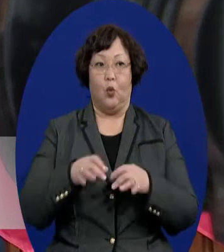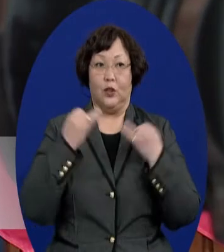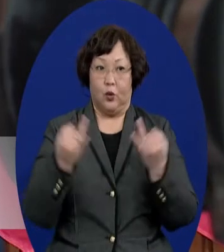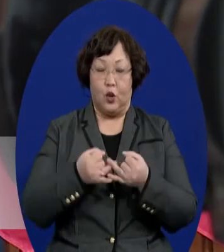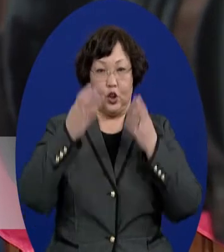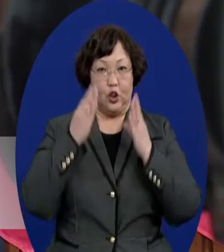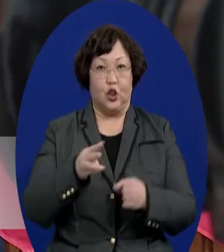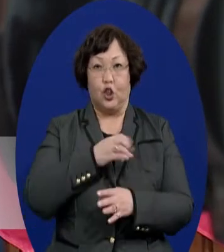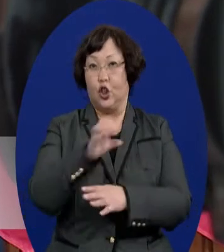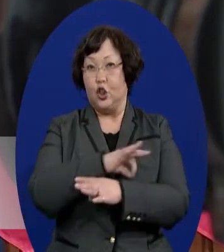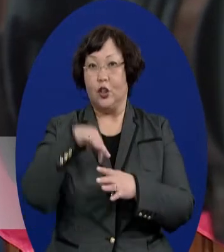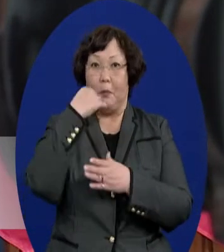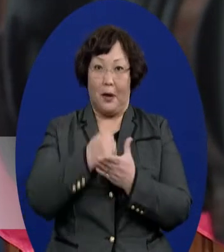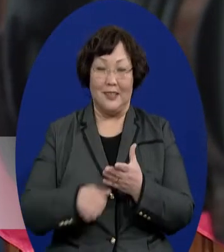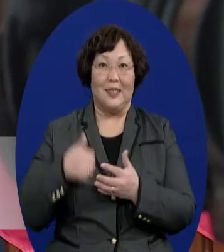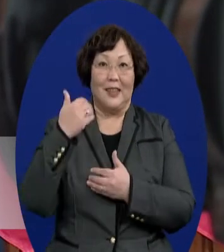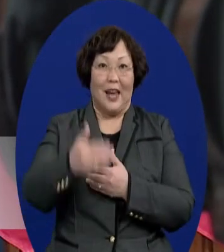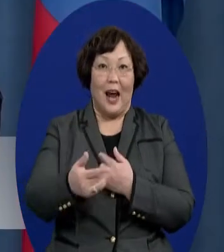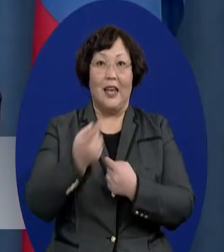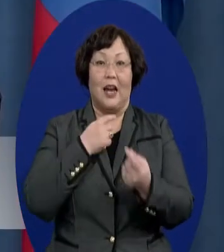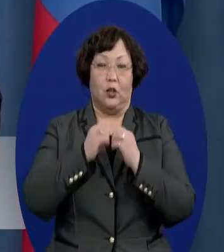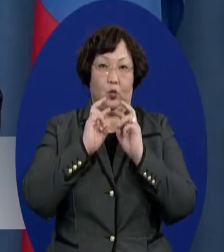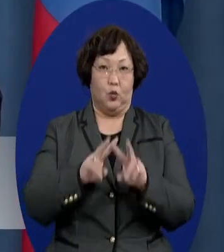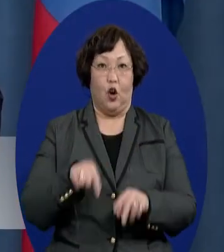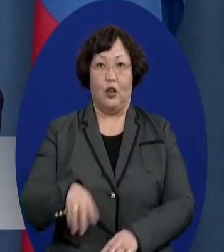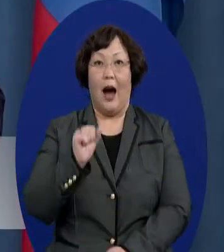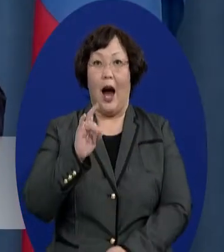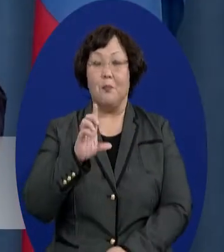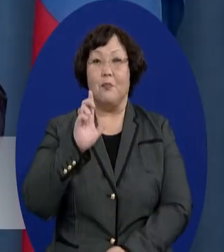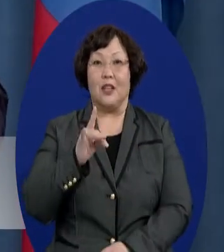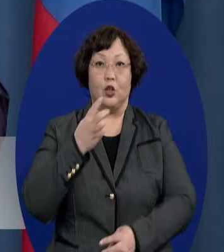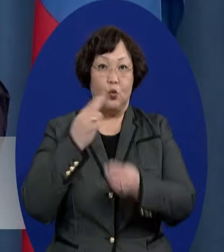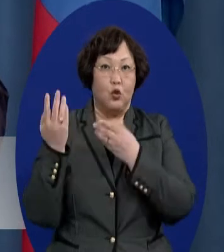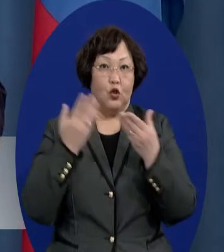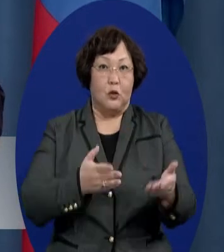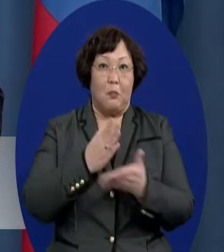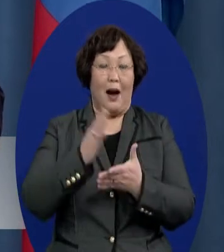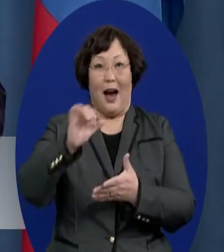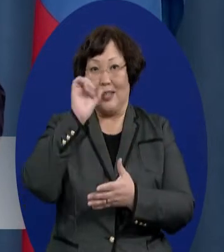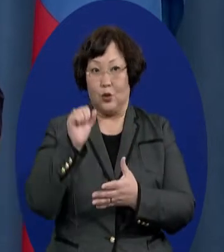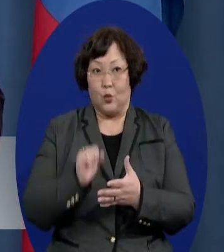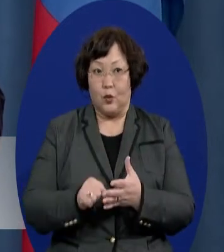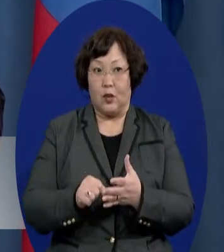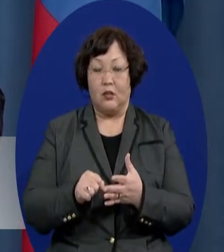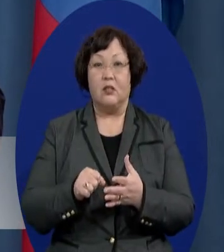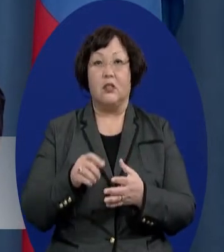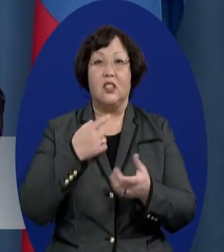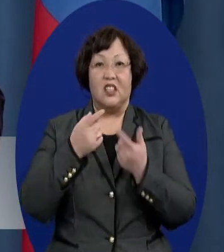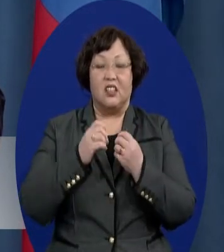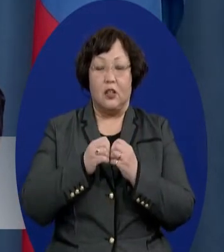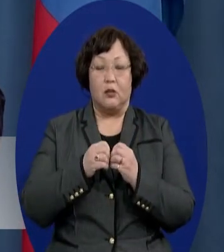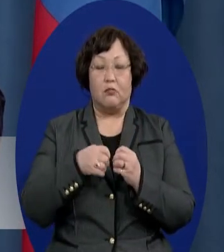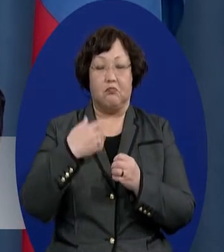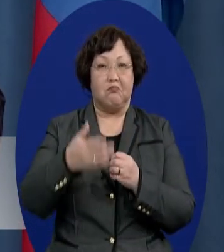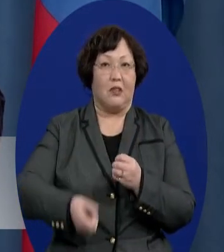тогтоолын төслийг баталсны дараа хэлэлцээр үргэлжлэнэ. За одоо арбитрийн шүүхэд очисон байгаа асуудлыг эвийн журмаар шийдэх асуудал хөндөгдөх бололтой. Дубайн